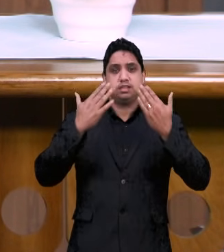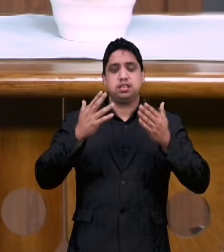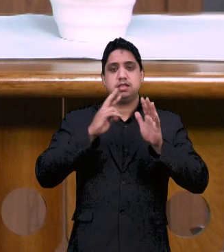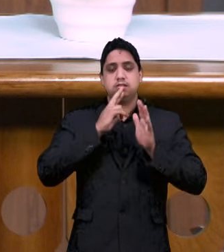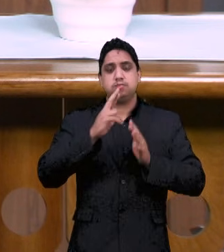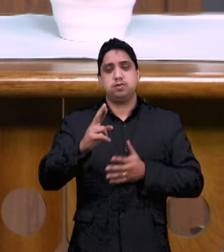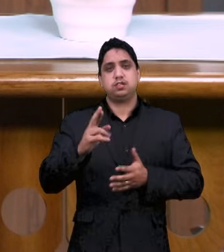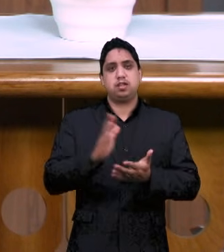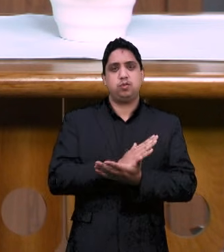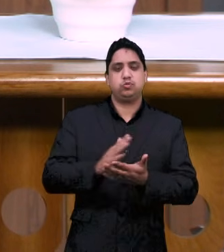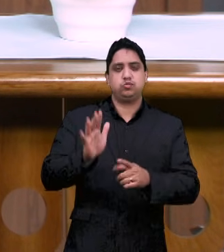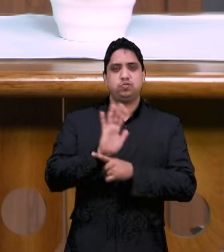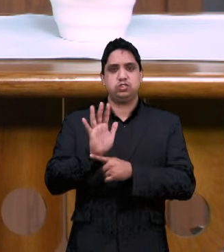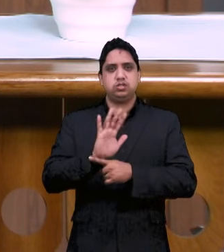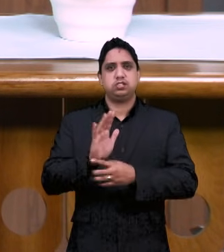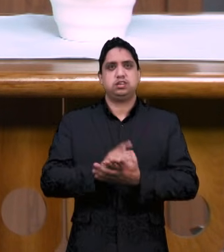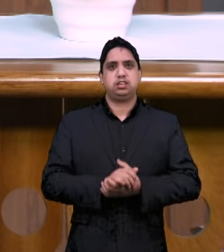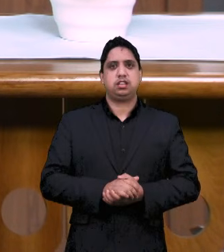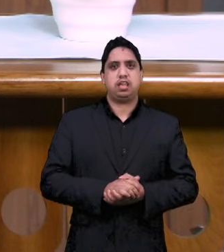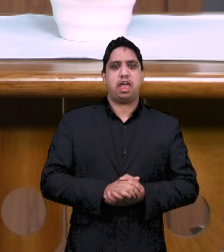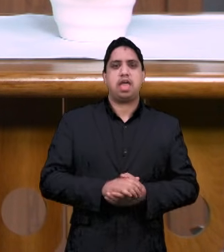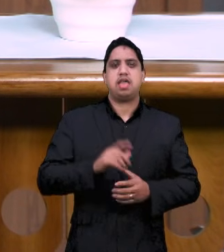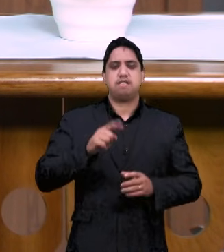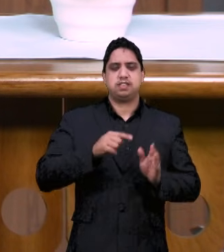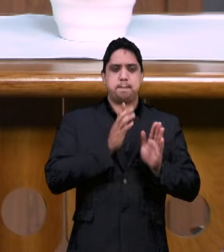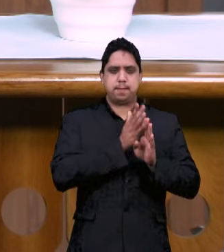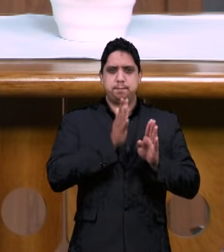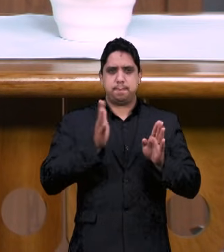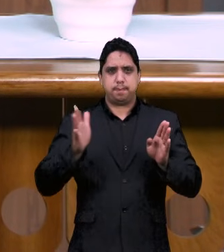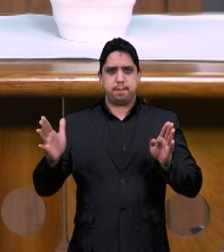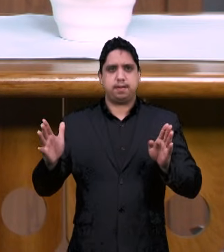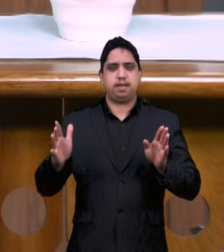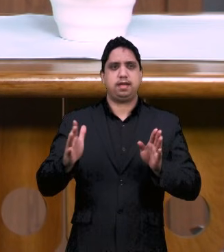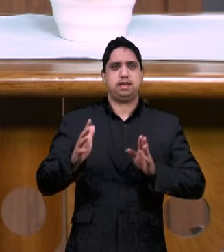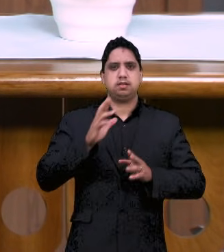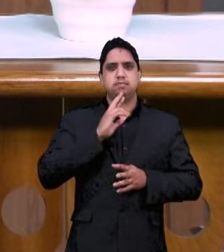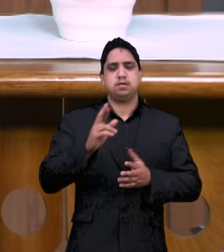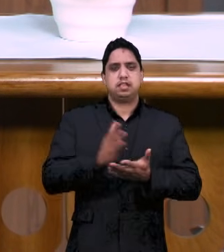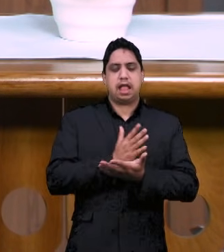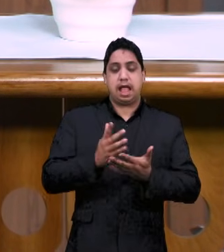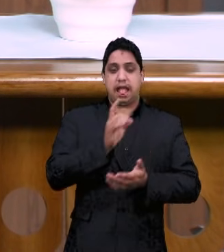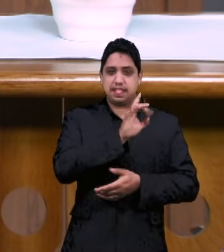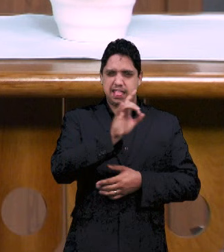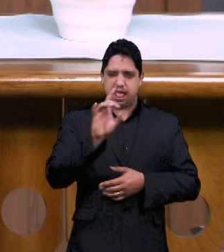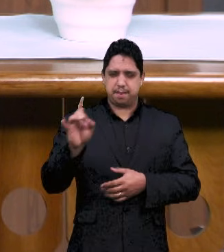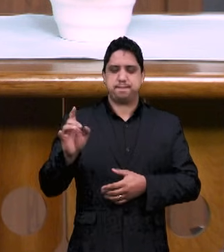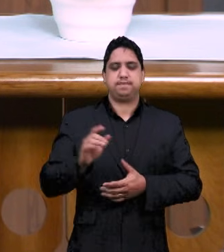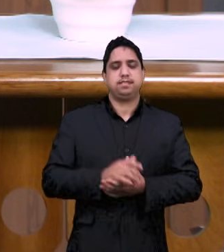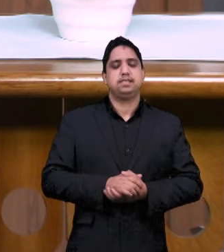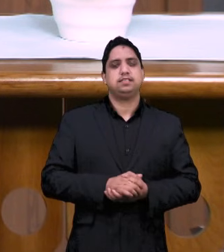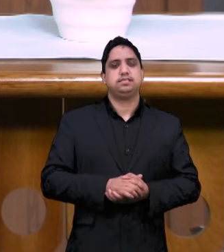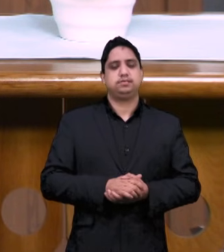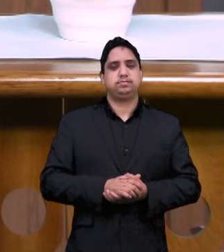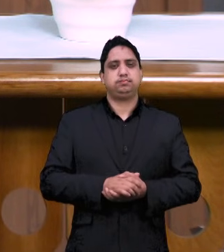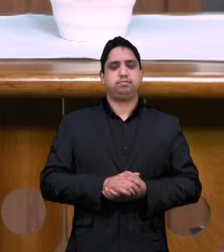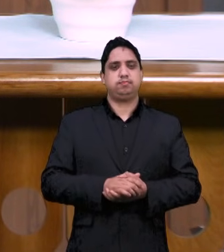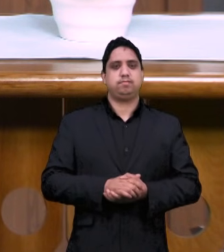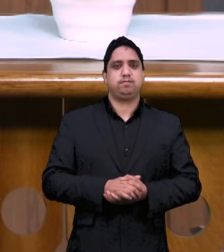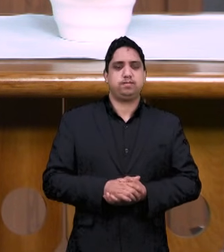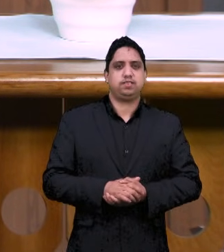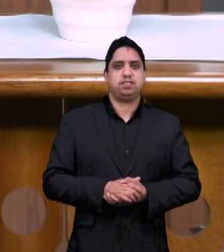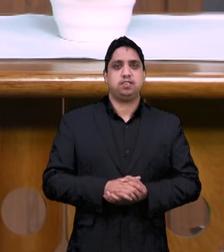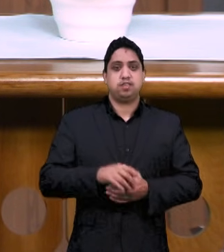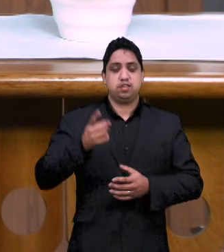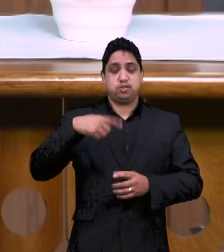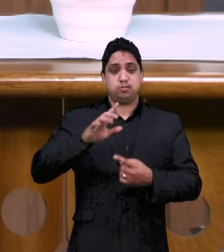quelques vidéos. Et les vidéos seront passées en séquence, donnant la réponse à chacune des réponses. Nous allons directement la transmission de